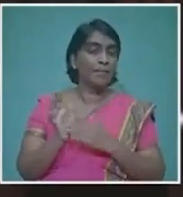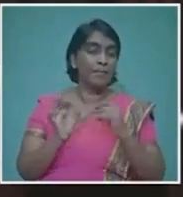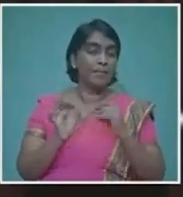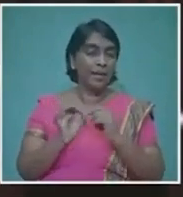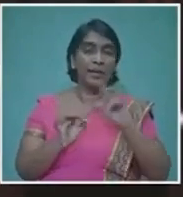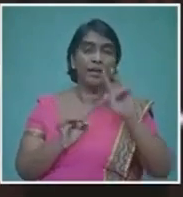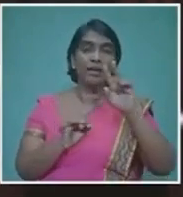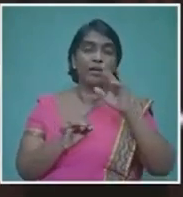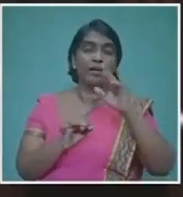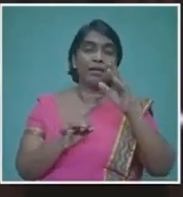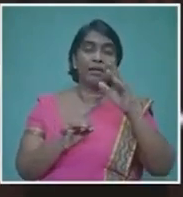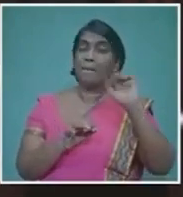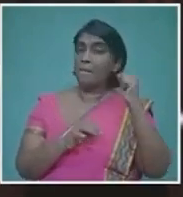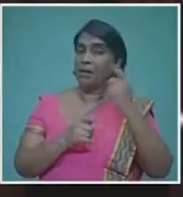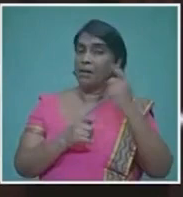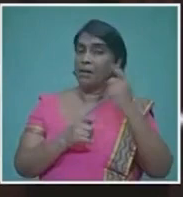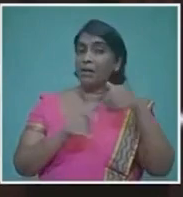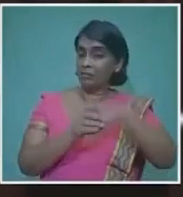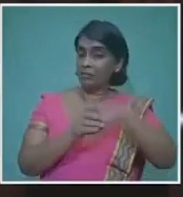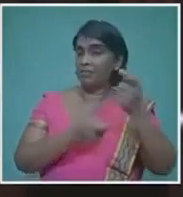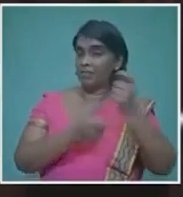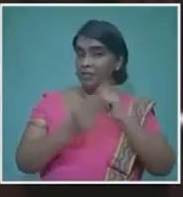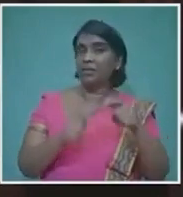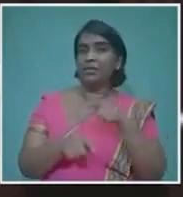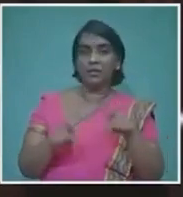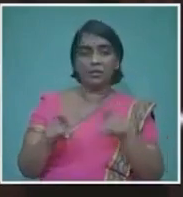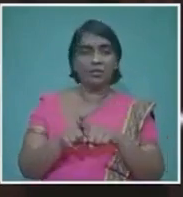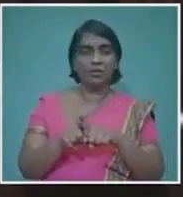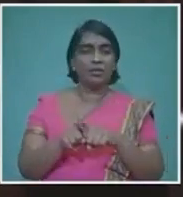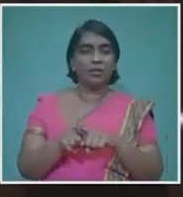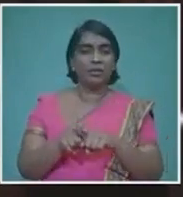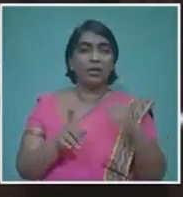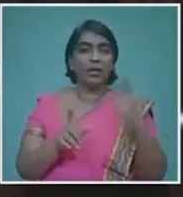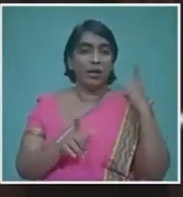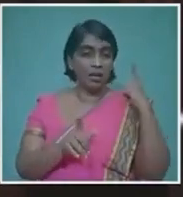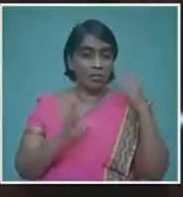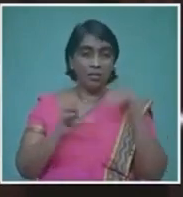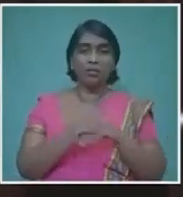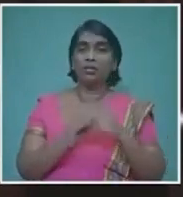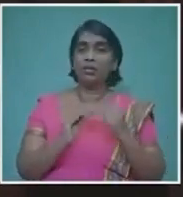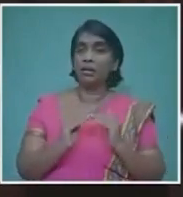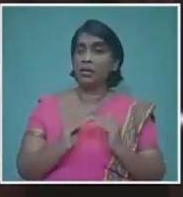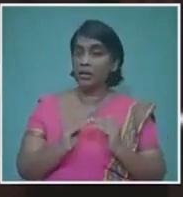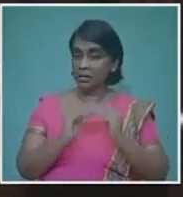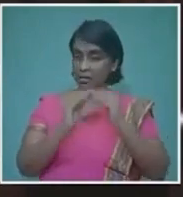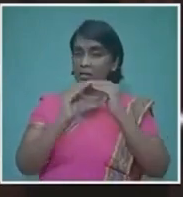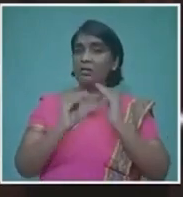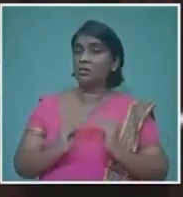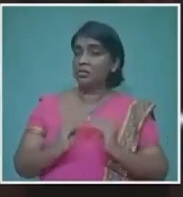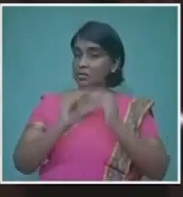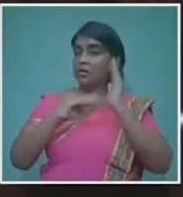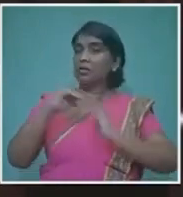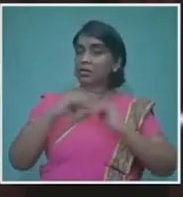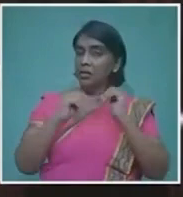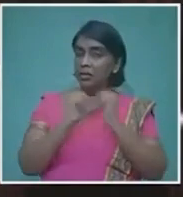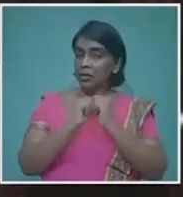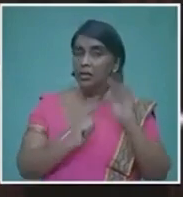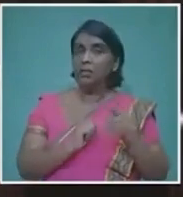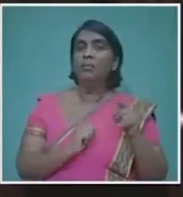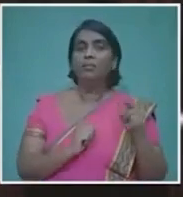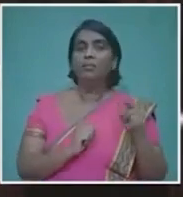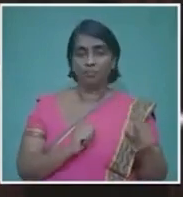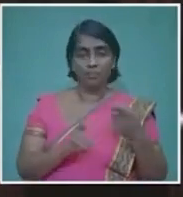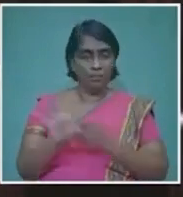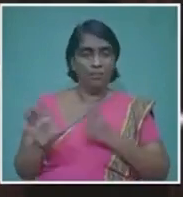තියෙනවා කැපිටල් එක්ස්පෙන්ඩිචර්. දැන් මේකේ ගත්තම ඩිෆෙන්ස් ඩිෆෙන්ස් මිනිස්ට්‍රි එකේ ඩෙවලොප්මන්ට් ඇක්ටිවිටීස් ඒ කියන්නේ සංවර්ධන වැඩපිළිවෙලට